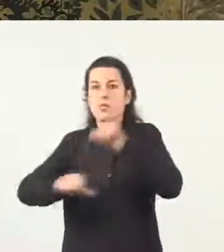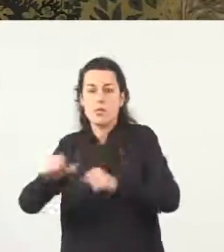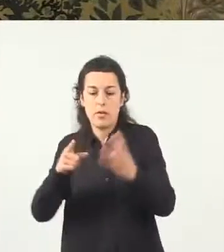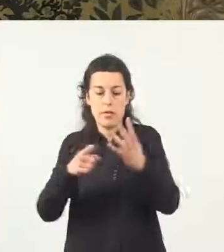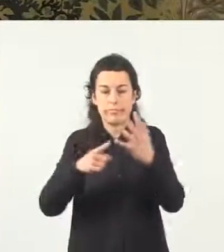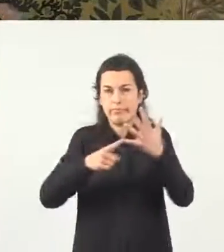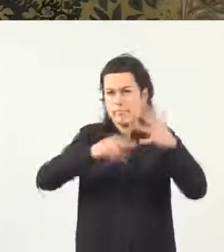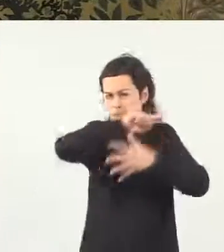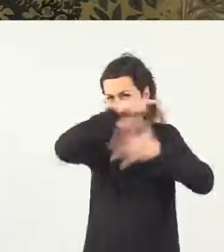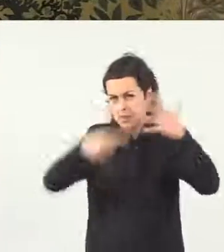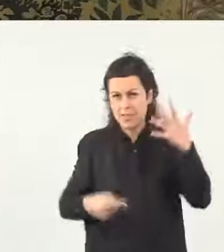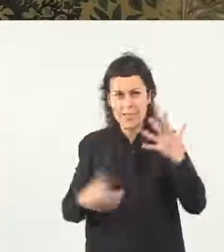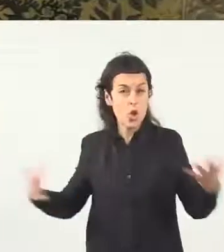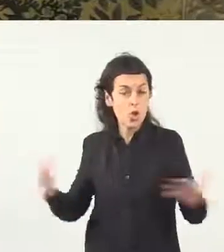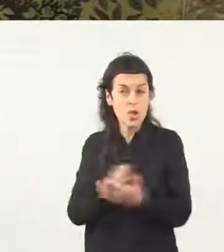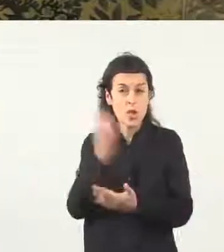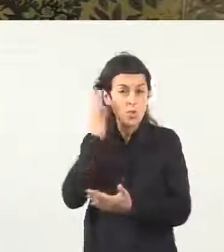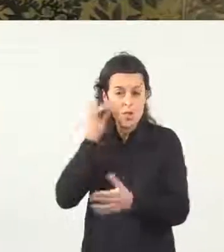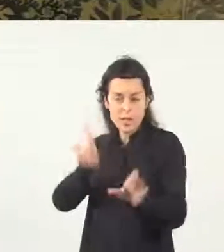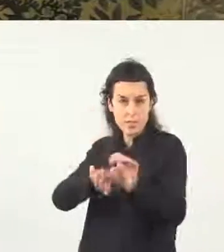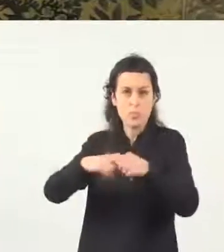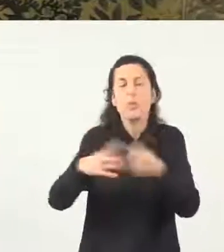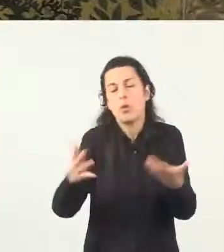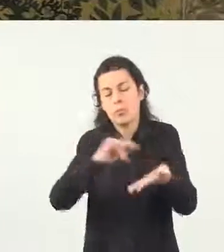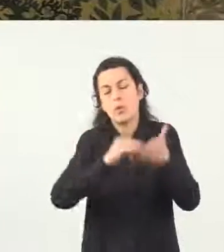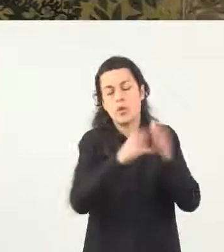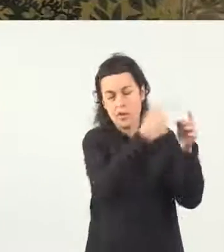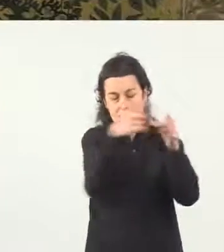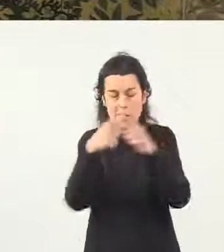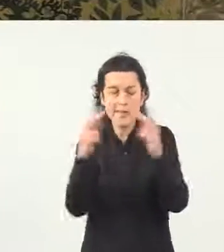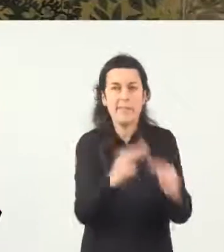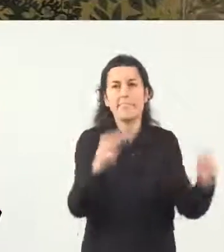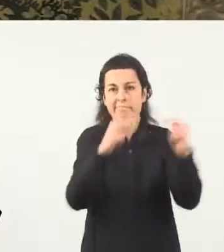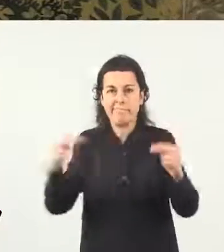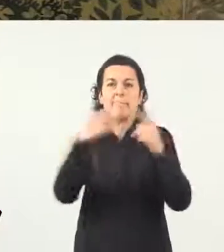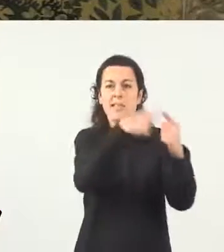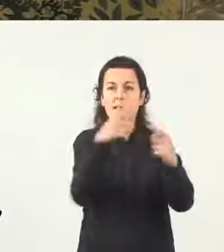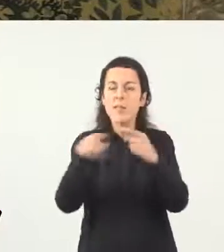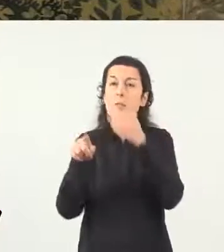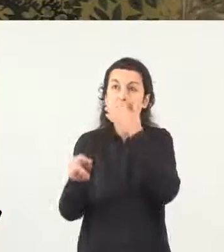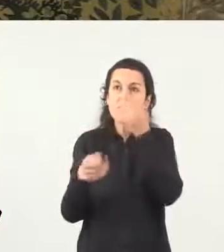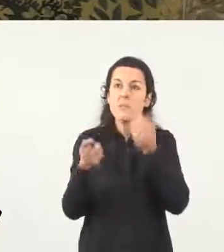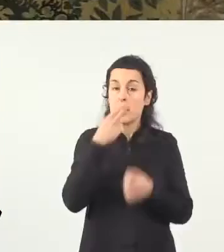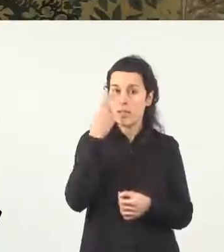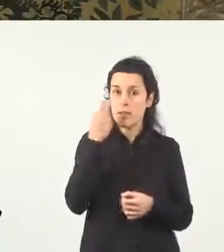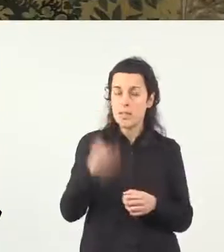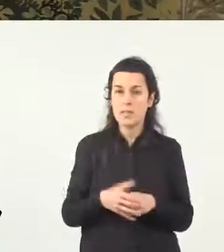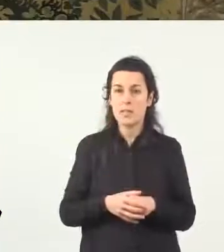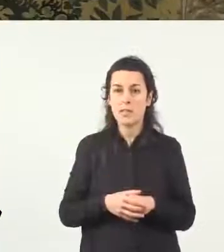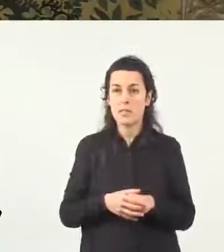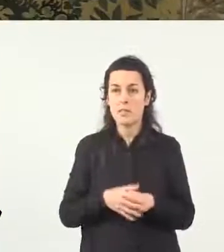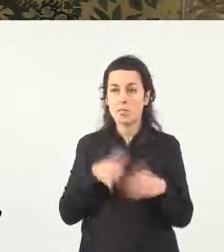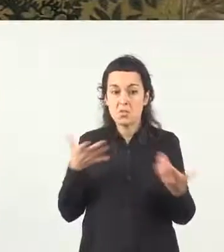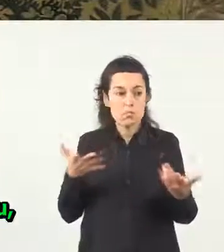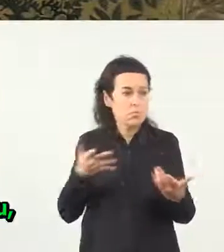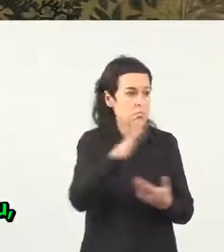daude danak elkartzen gara emakumeen etxean. Hori proiektu diferentetan, ez da eta maila diferentetan. Hori interesgarria da, ze bestela ez dakoagu, leku